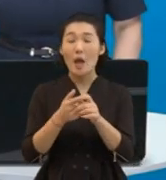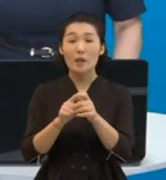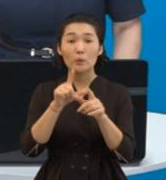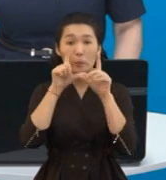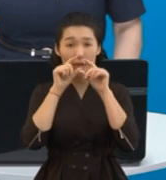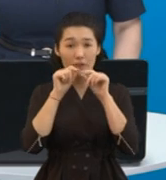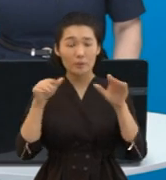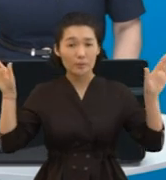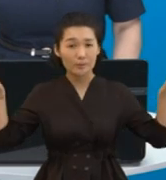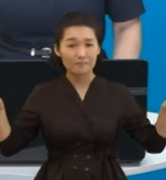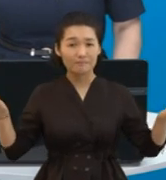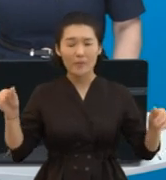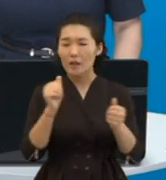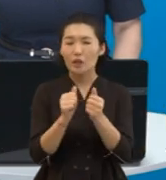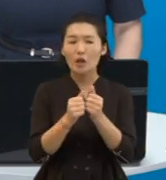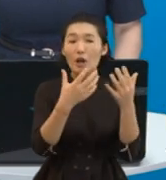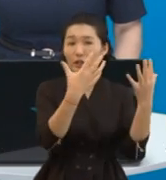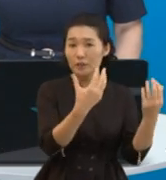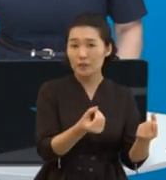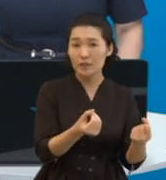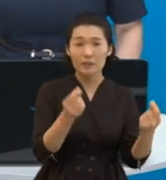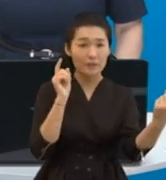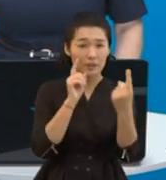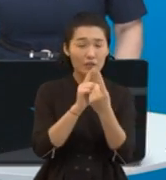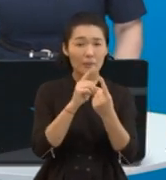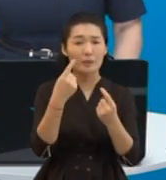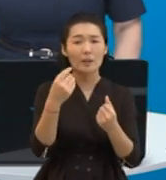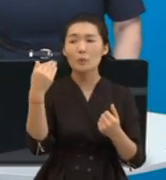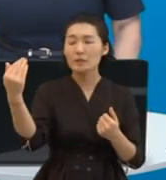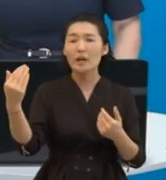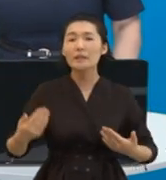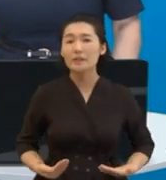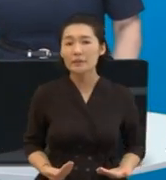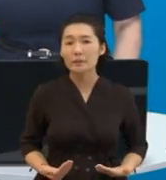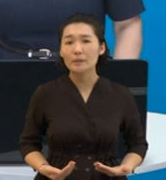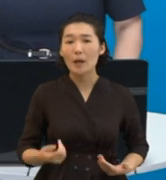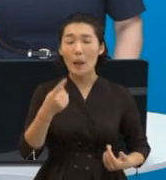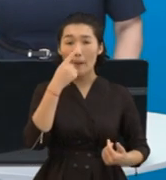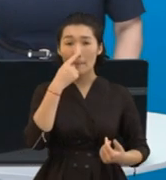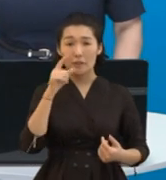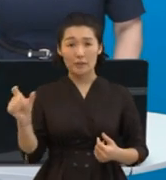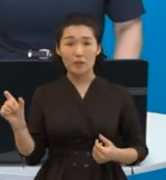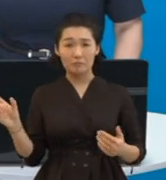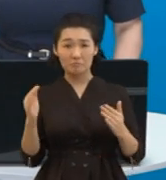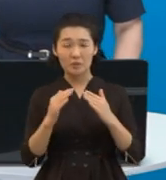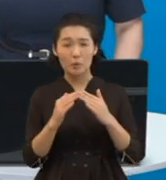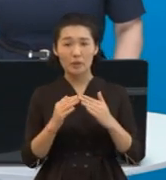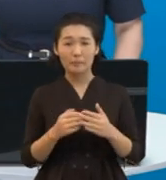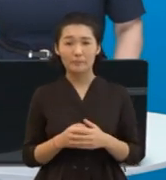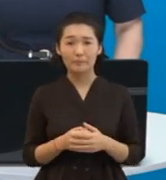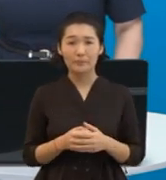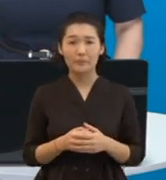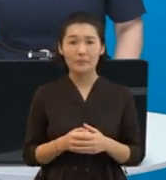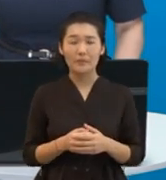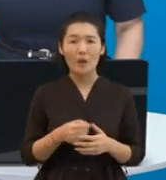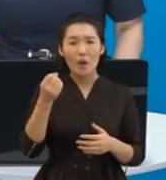ежедневно и и встречаем потому что она живет недалеко от жилище людей знаете сколько весит